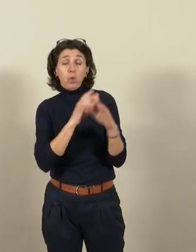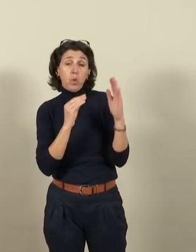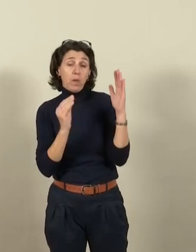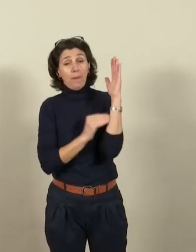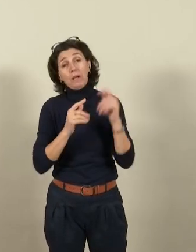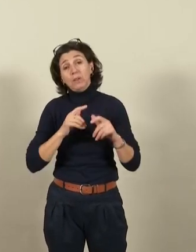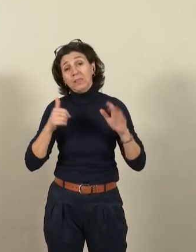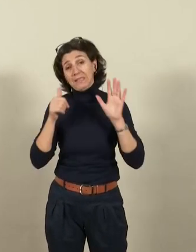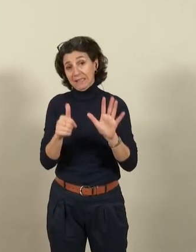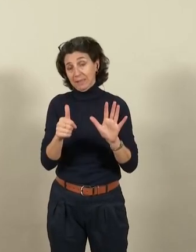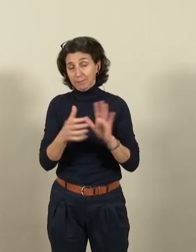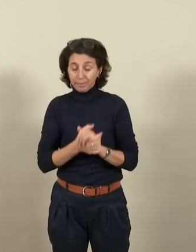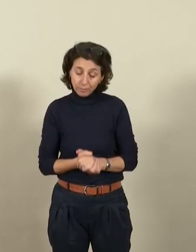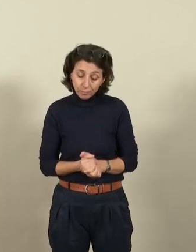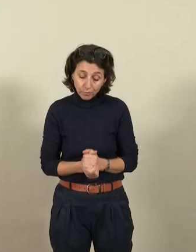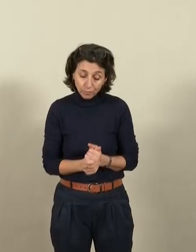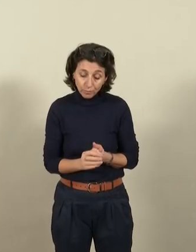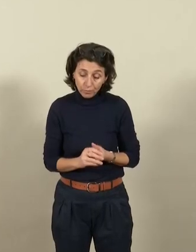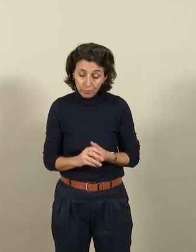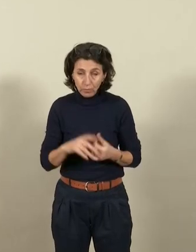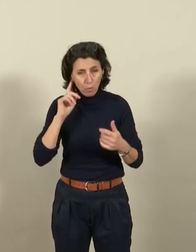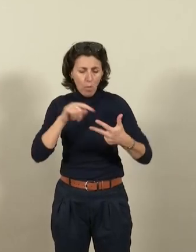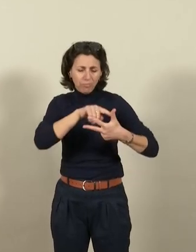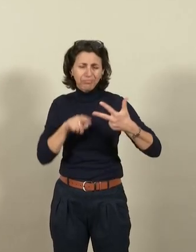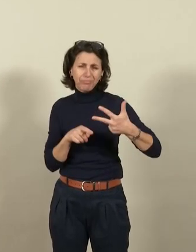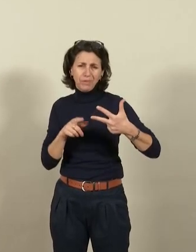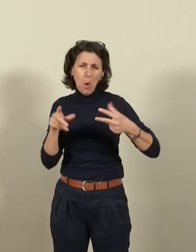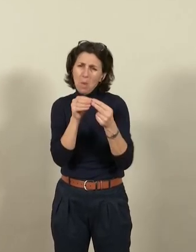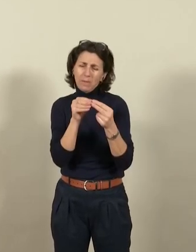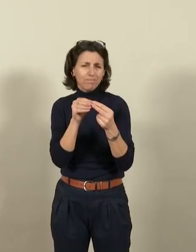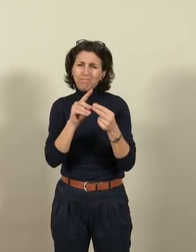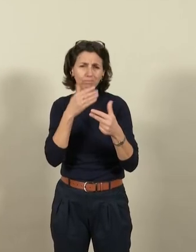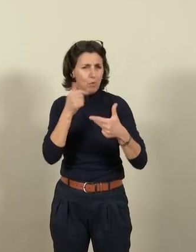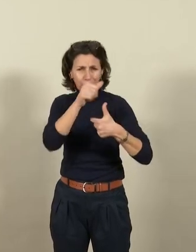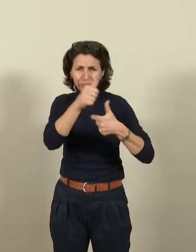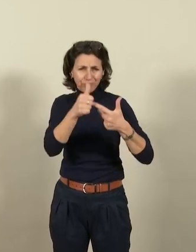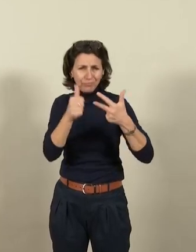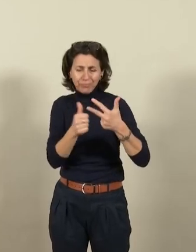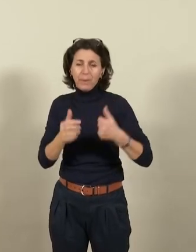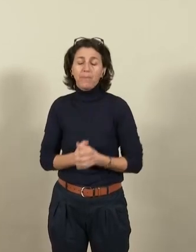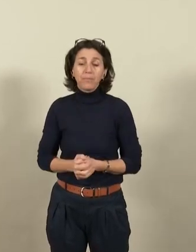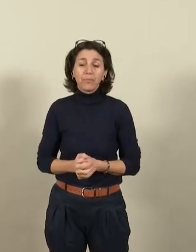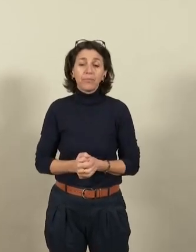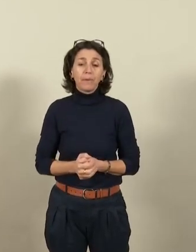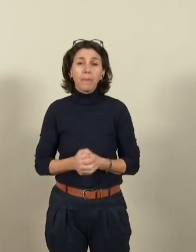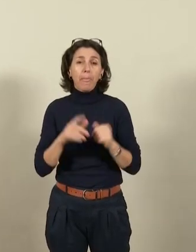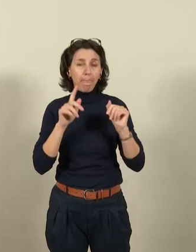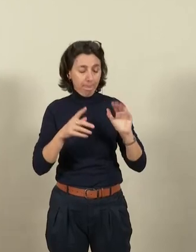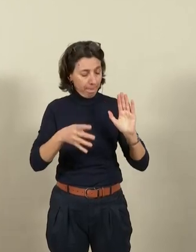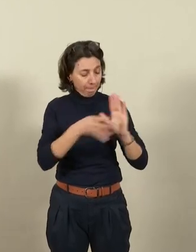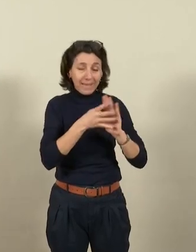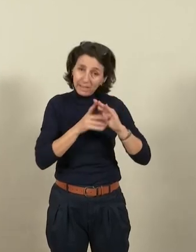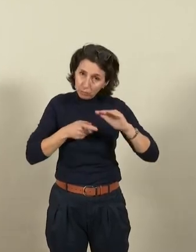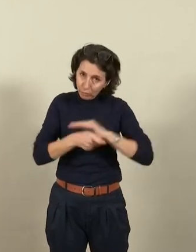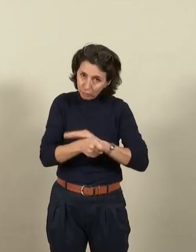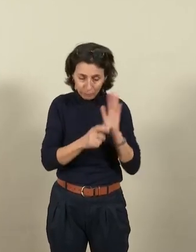de cinder les les trois donc cette révision des critères de subvention appelle deux